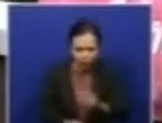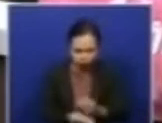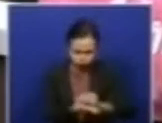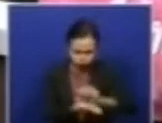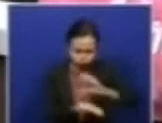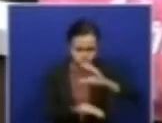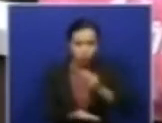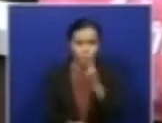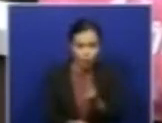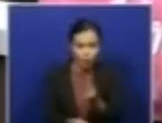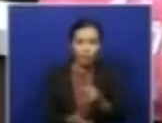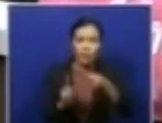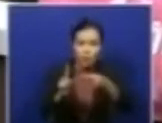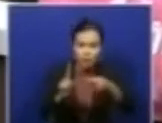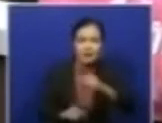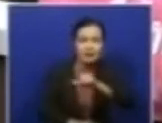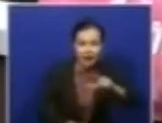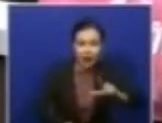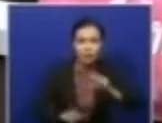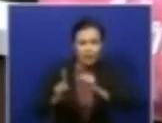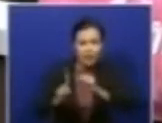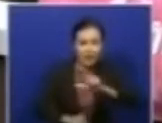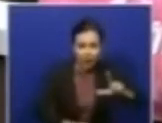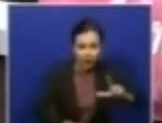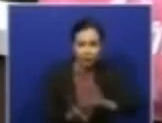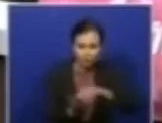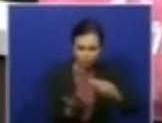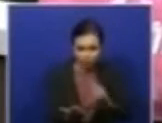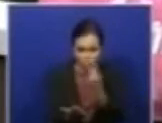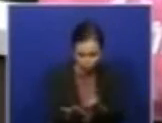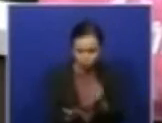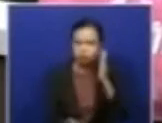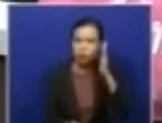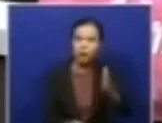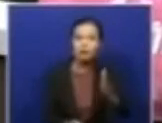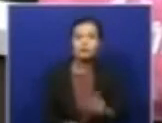ไปเปิดดูเป็นหมื่นล้านแสนล้านนะเดี๋ยวผมจะเปิดให้ดูต่อไป